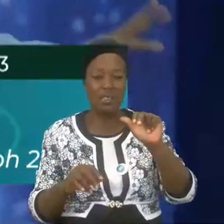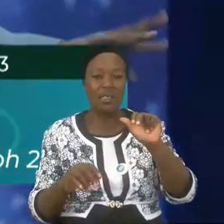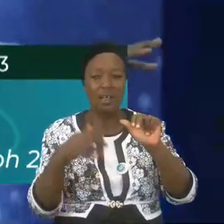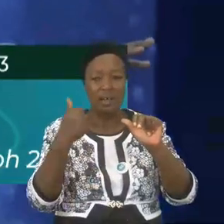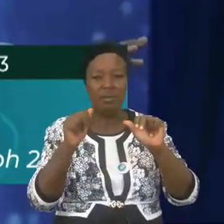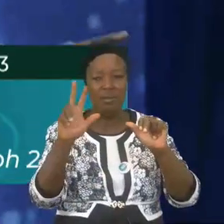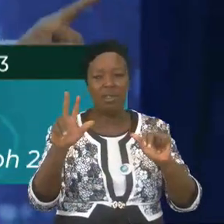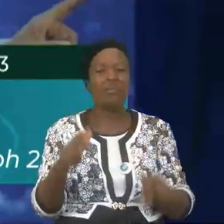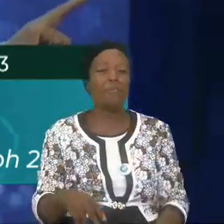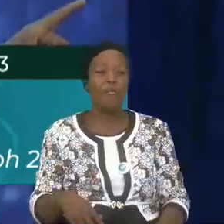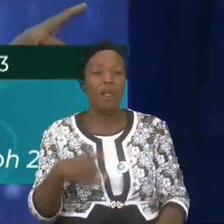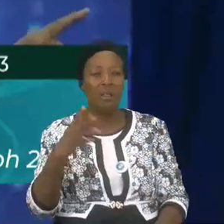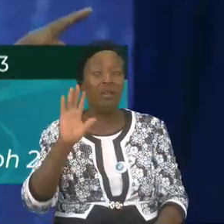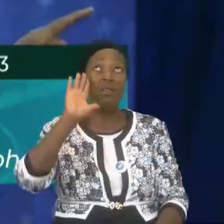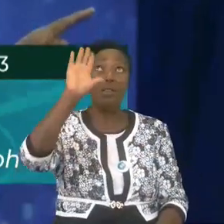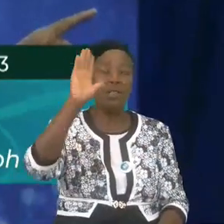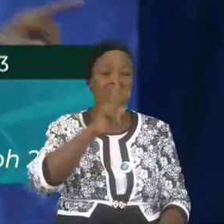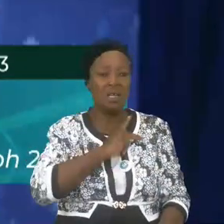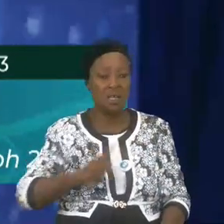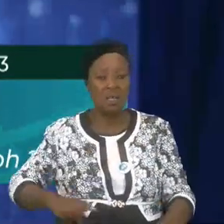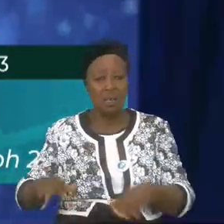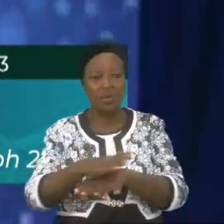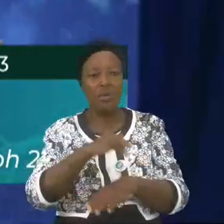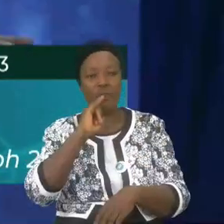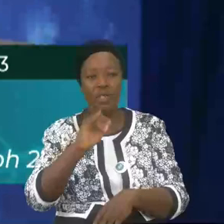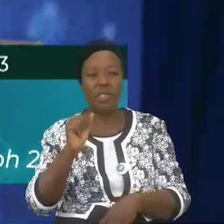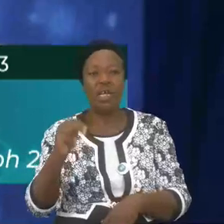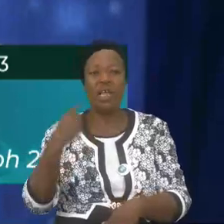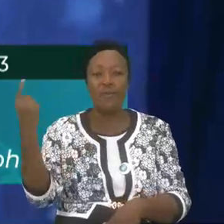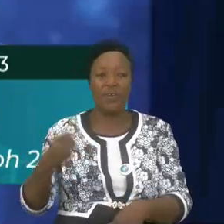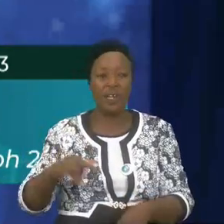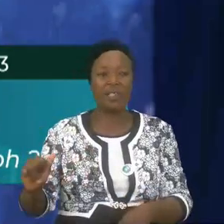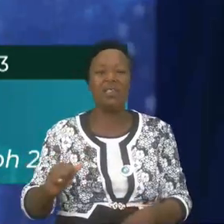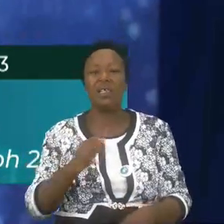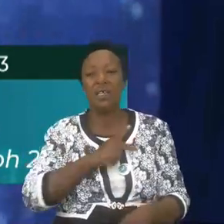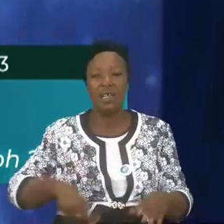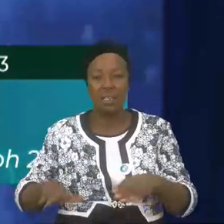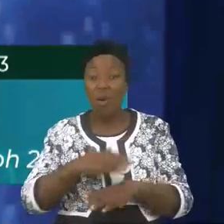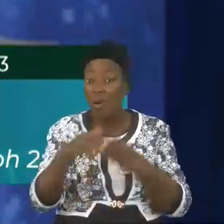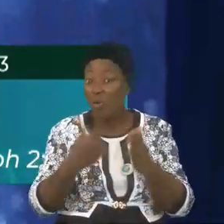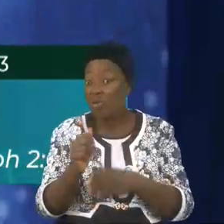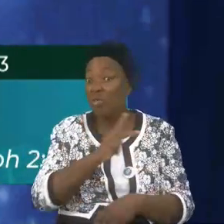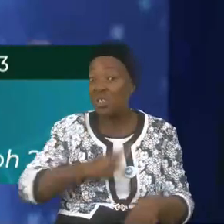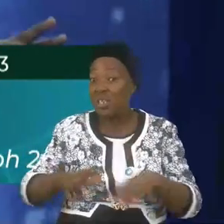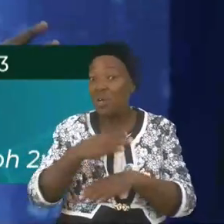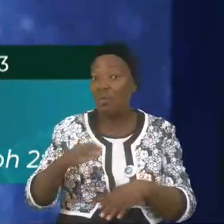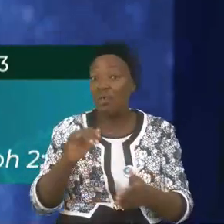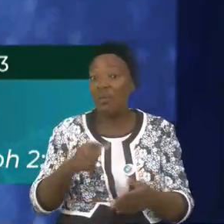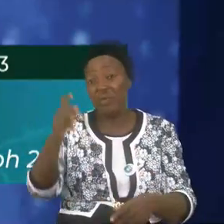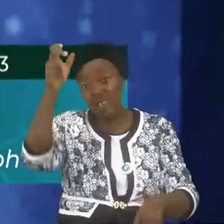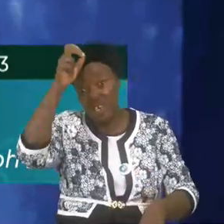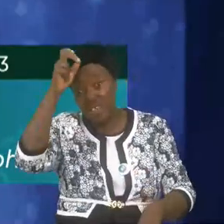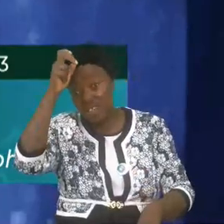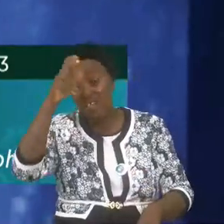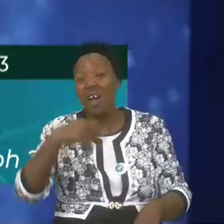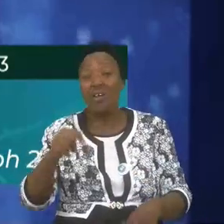Psaume 145, 13. Tous ces autres règnes, royaumes, ne sont pas éternels. Psaume